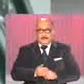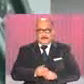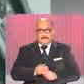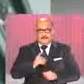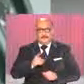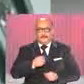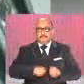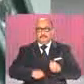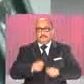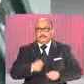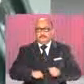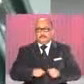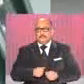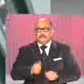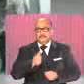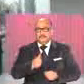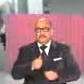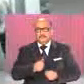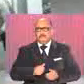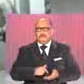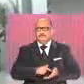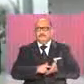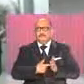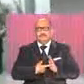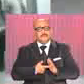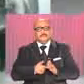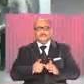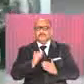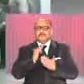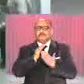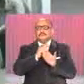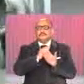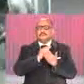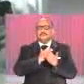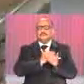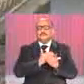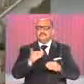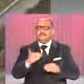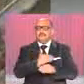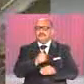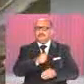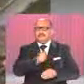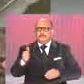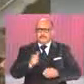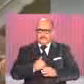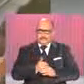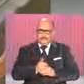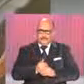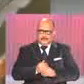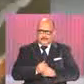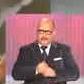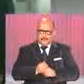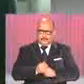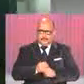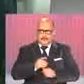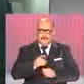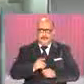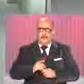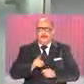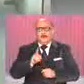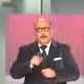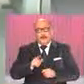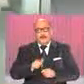سنة 2014 بنسبة ارتفاع تقدر ب 23% في عدد المشاريع